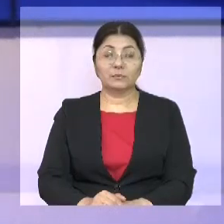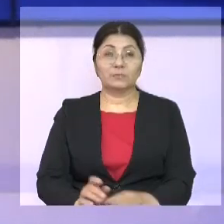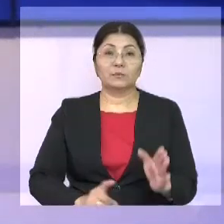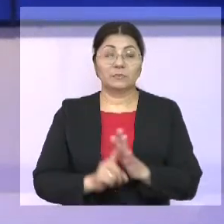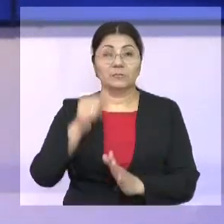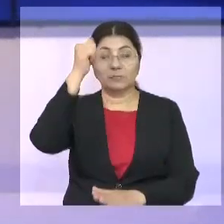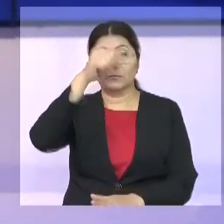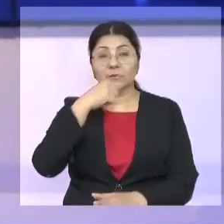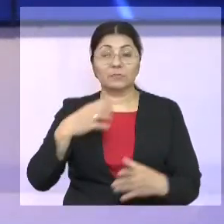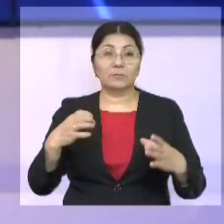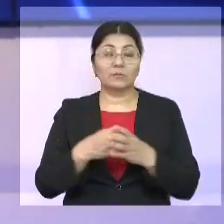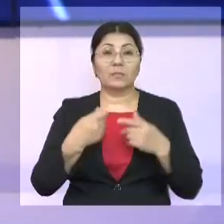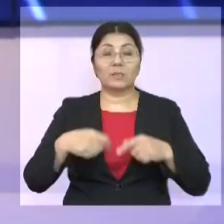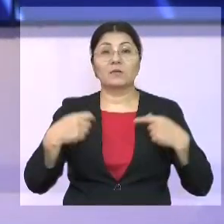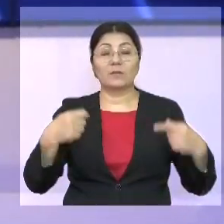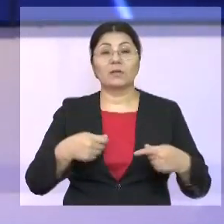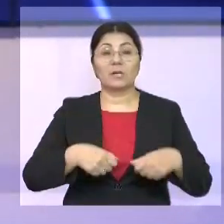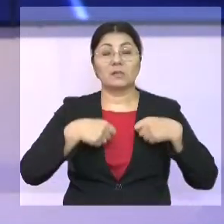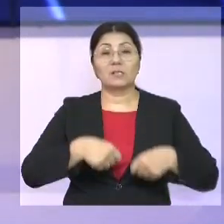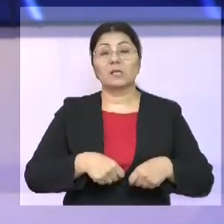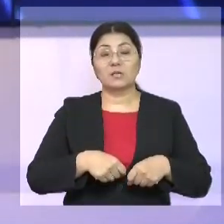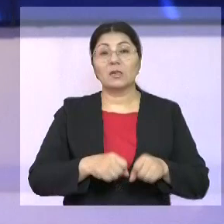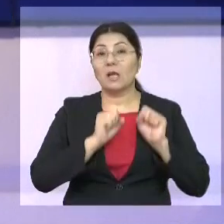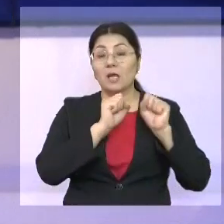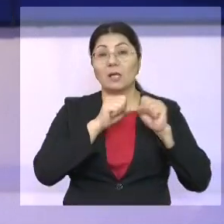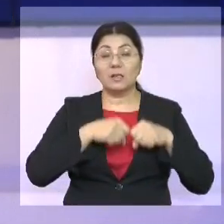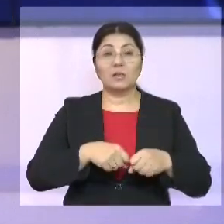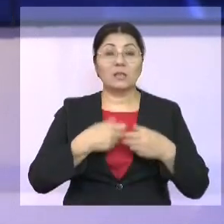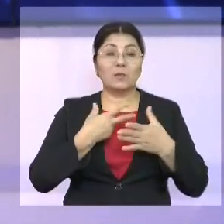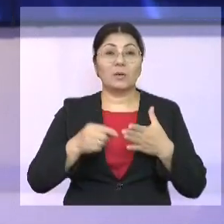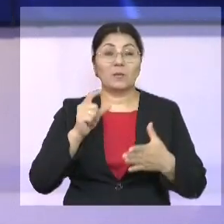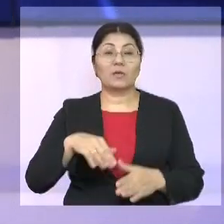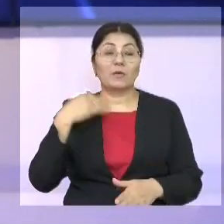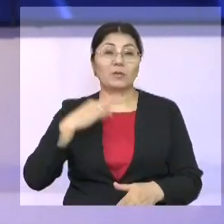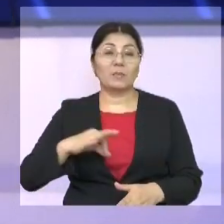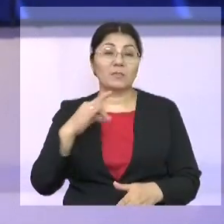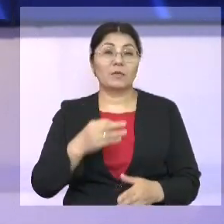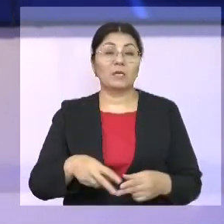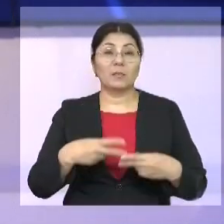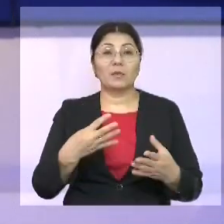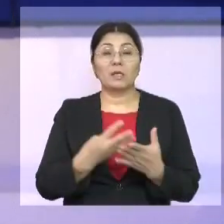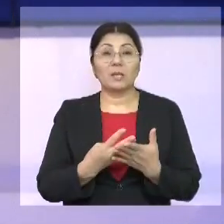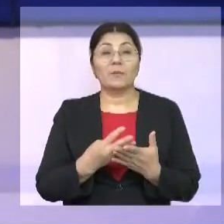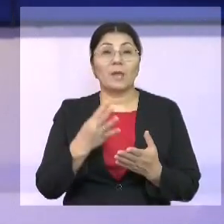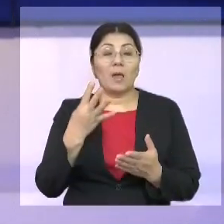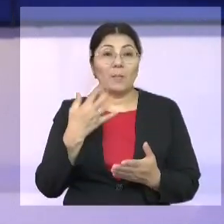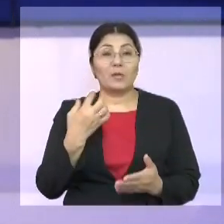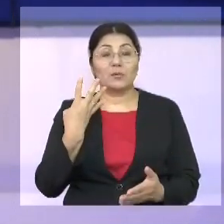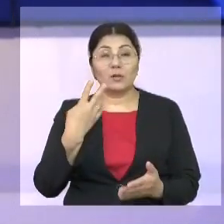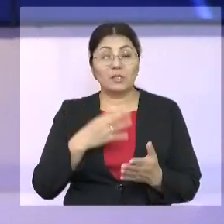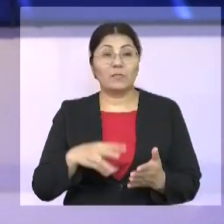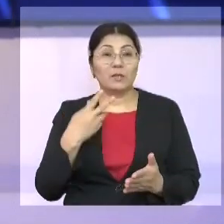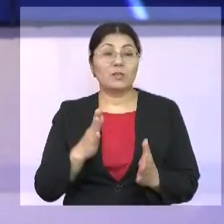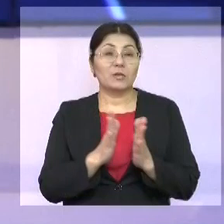С начала года Департаментом торговли и защиты прав потребителей по Актюбинской области было рассмотрено 594 обращения, касающихся нарушений прав